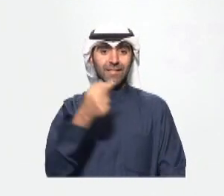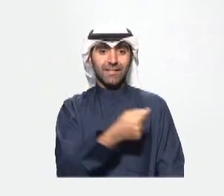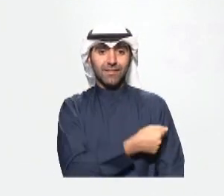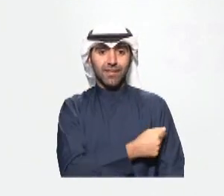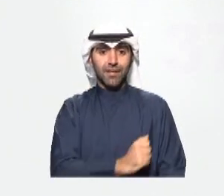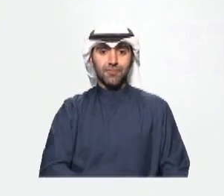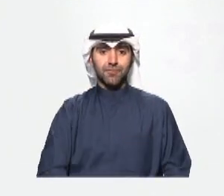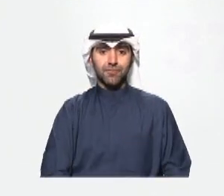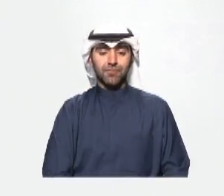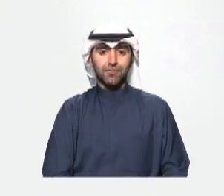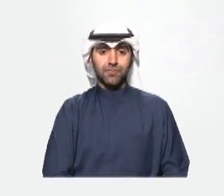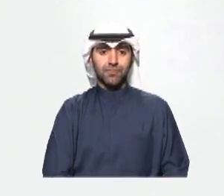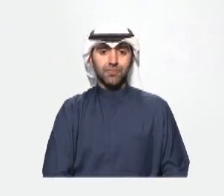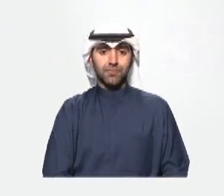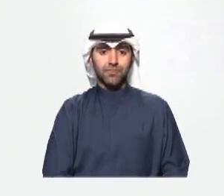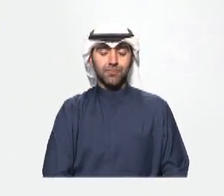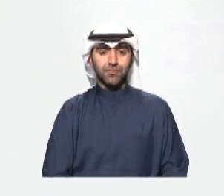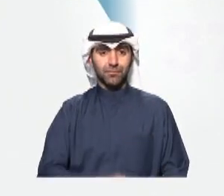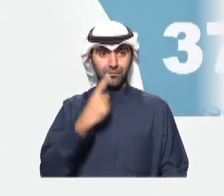والتمنيع. نلاحظ هنا